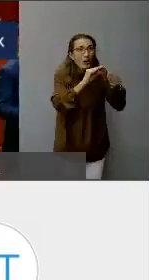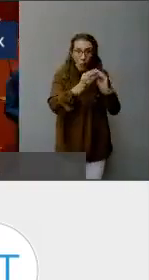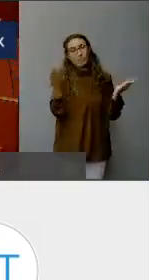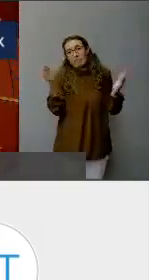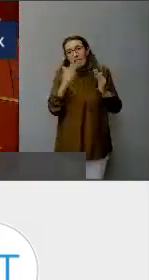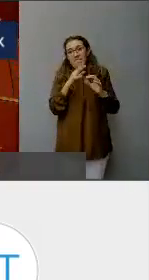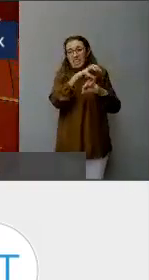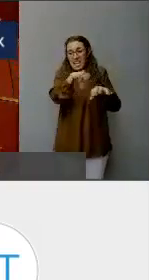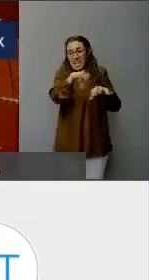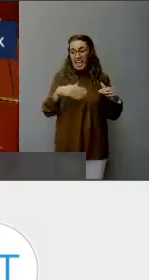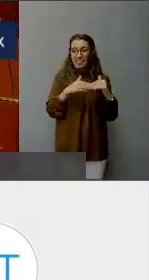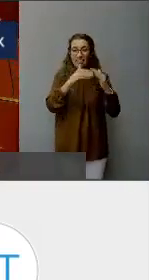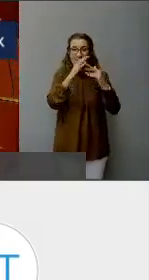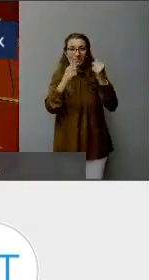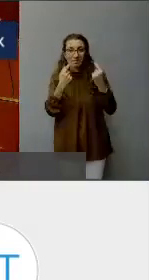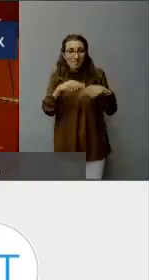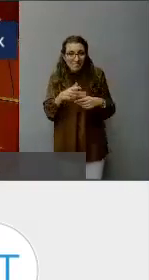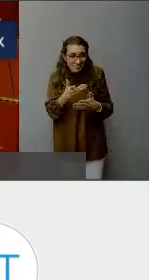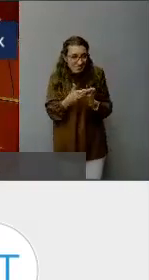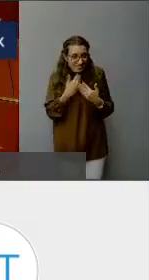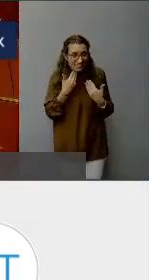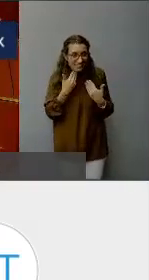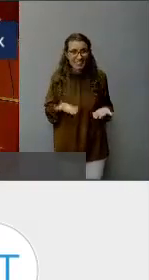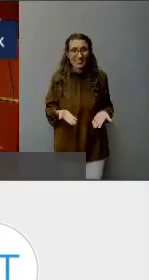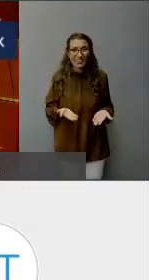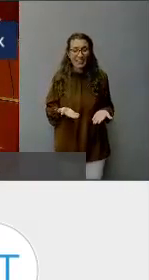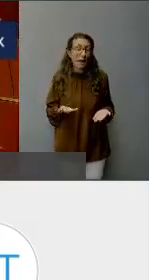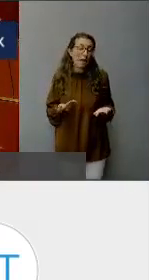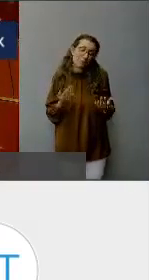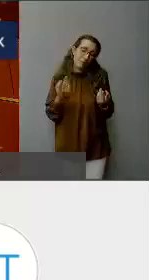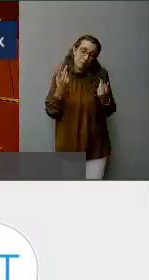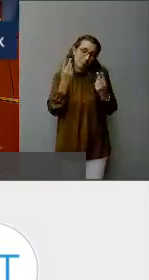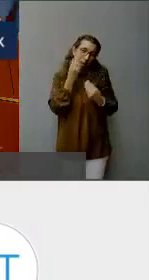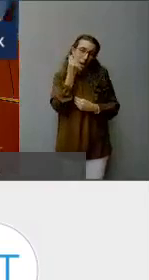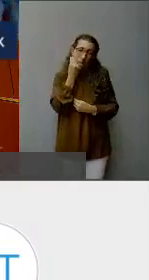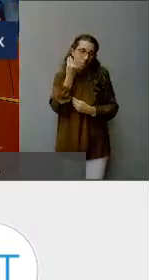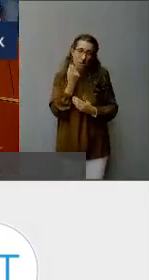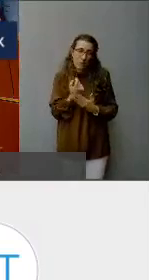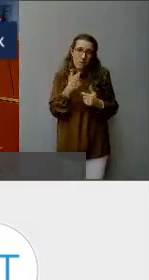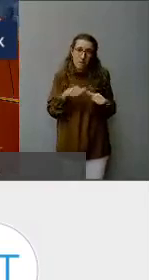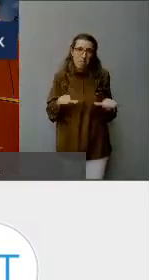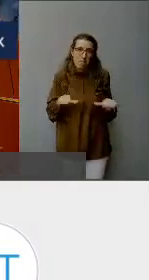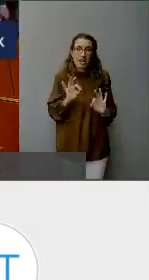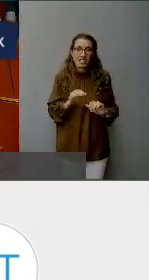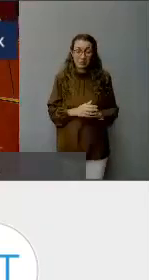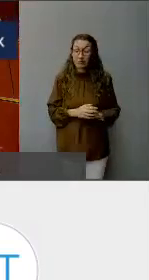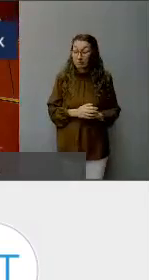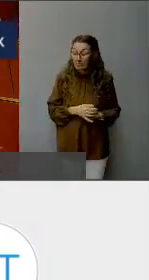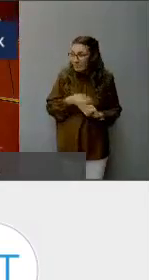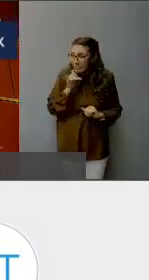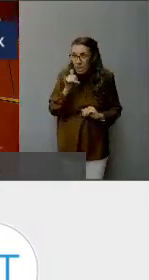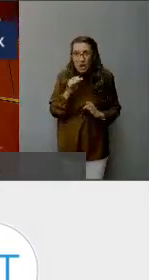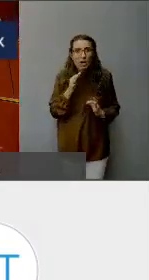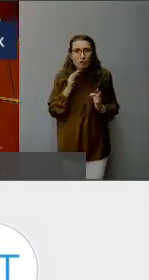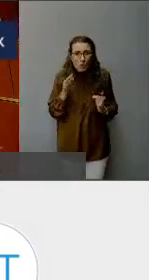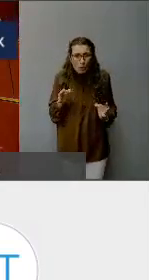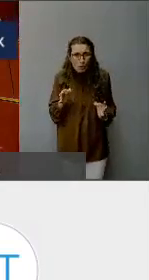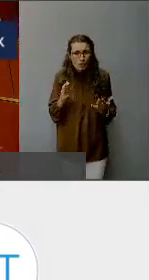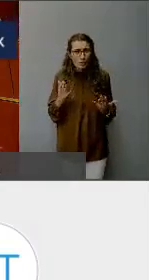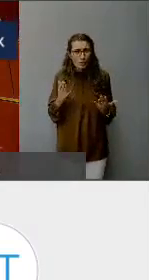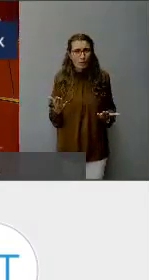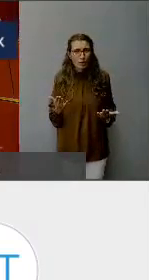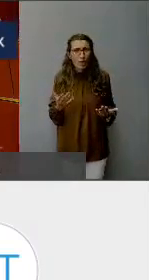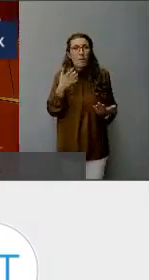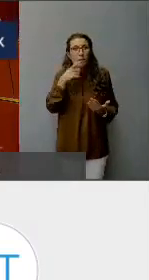villette questo ci viene detto io credo che sia ad avere essenziale perché io penso che sia giusto domandarsi perché atto